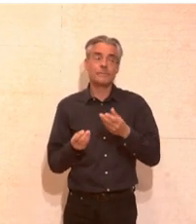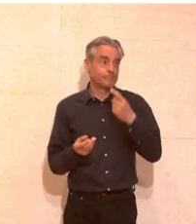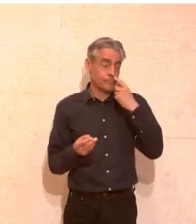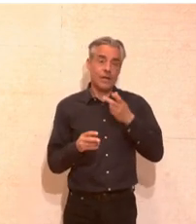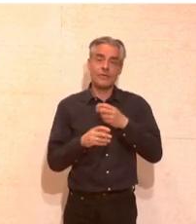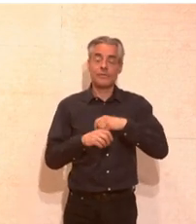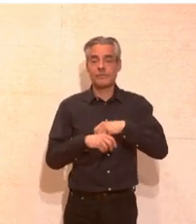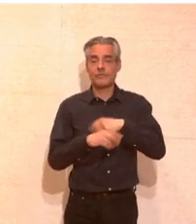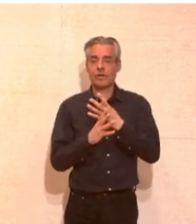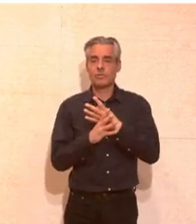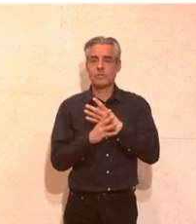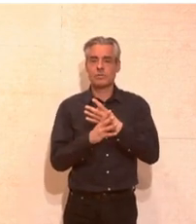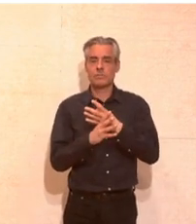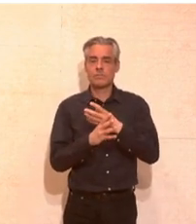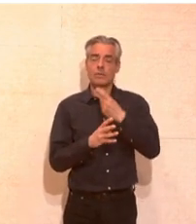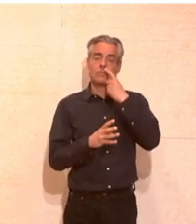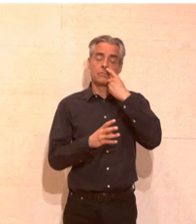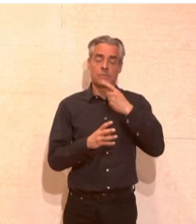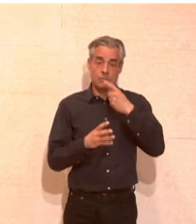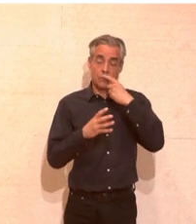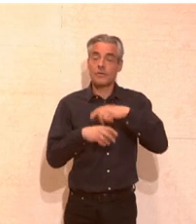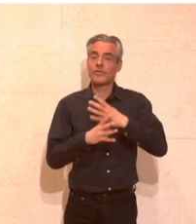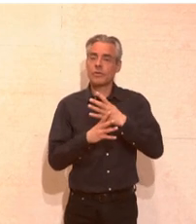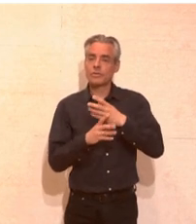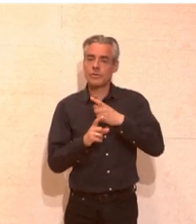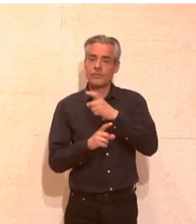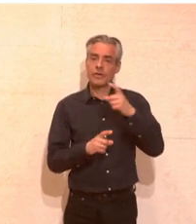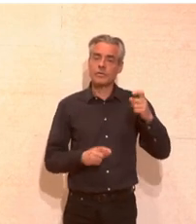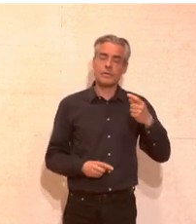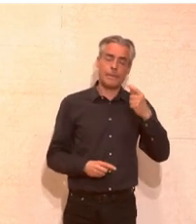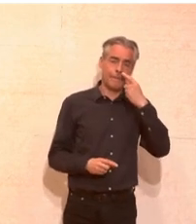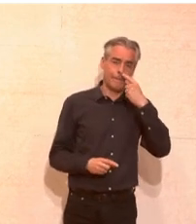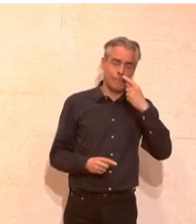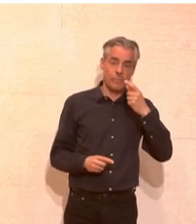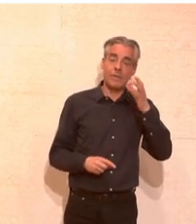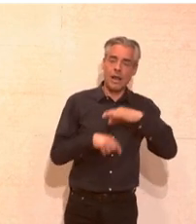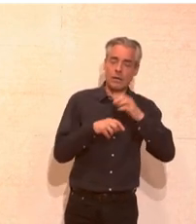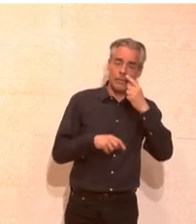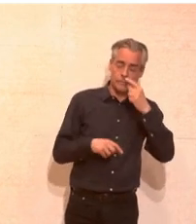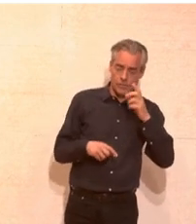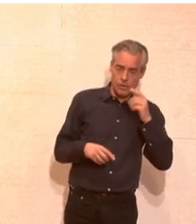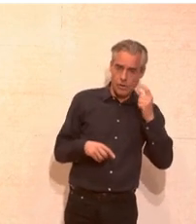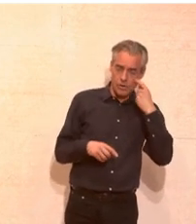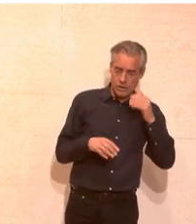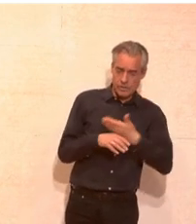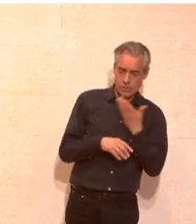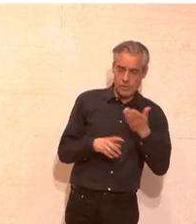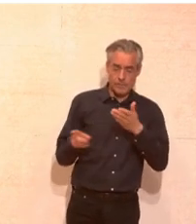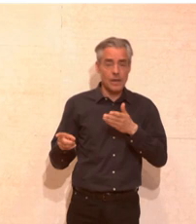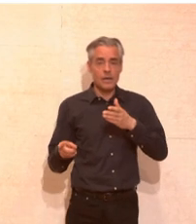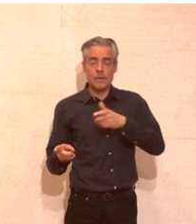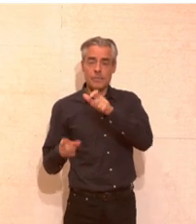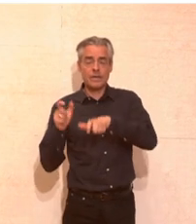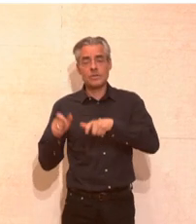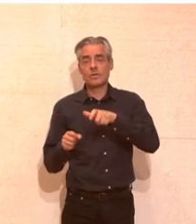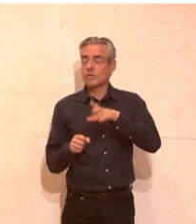un petit virus qui était mis sous la narine avec un petit coton-tige, et puis on regardait ce qui se passait. Eh bien, ceux qui étaient en privation